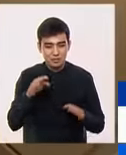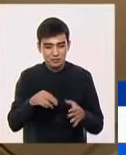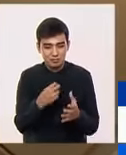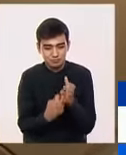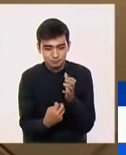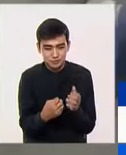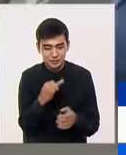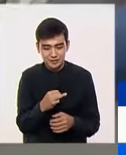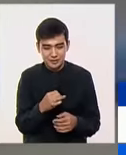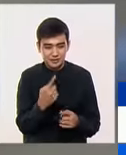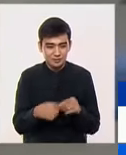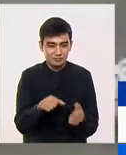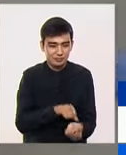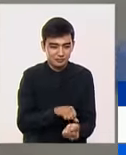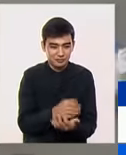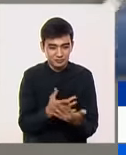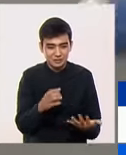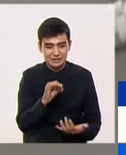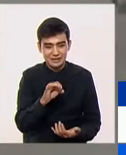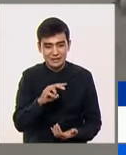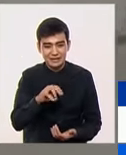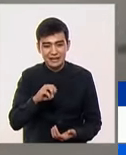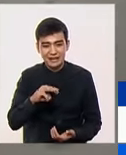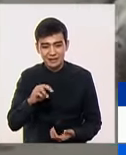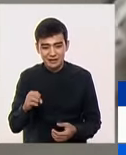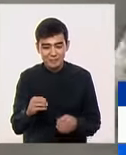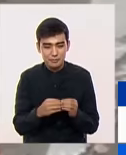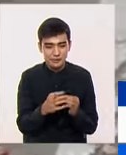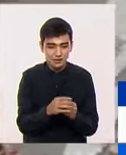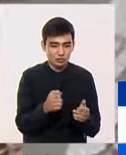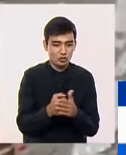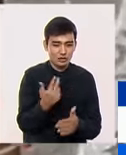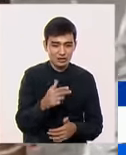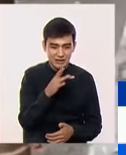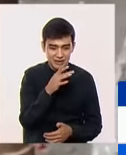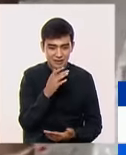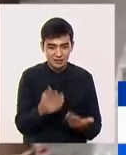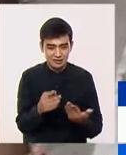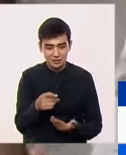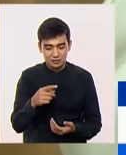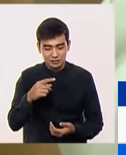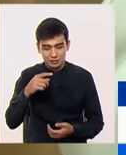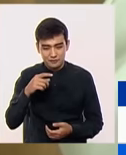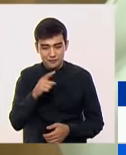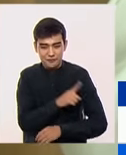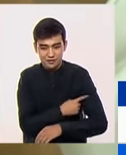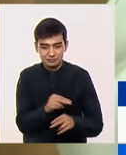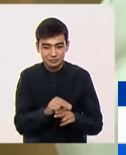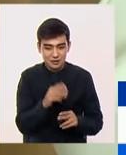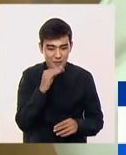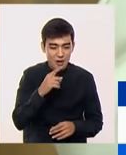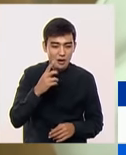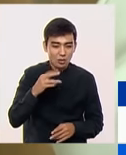наркотиков среди наркозависимых от синтетики чаще всего люди от 15 до 30 лет если физическую ломку врачи снять могут то исправить